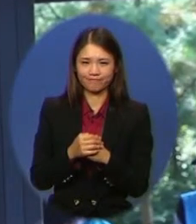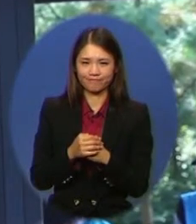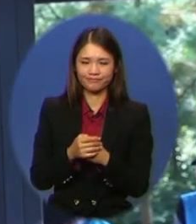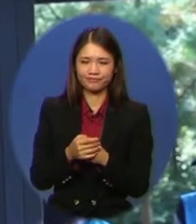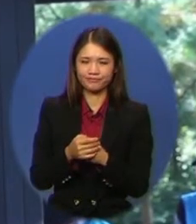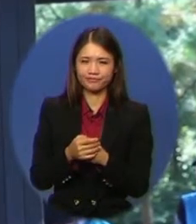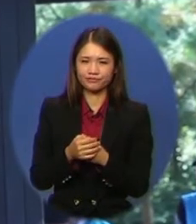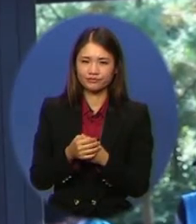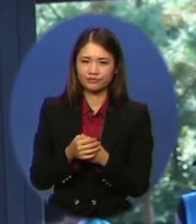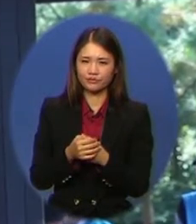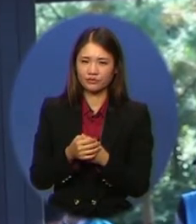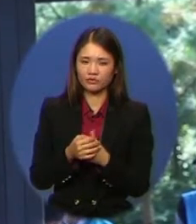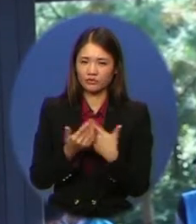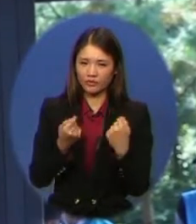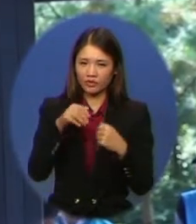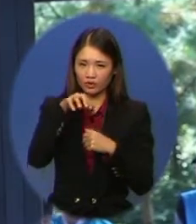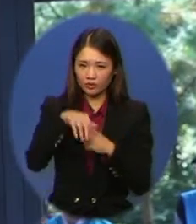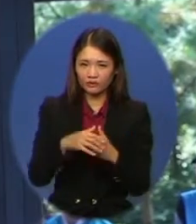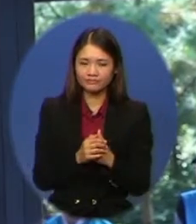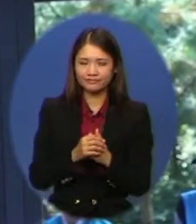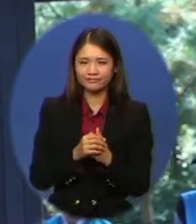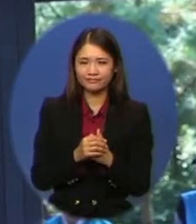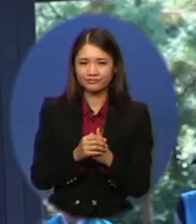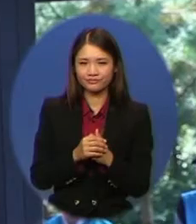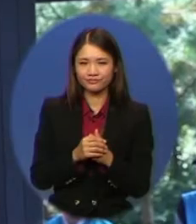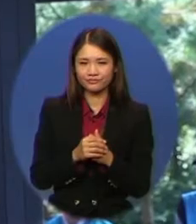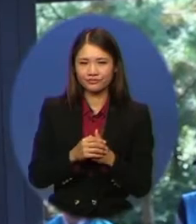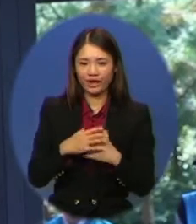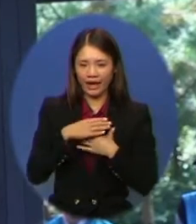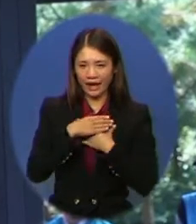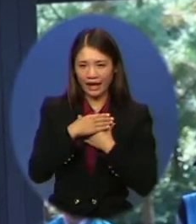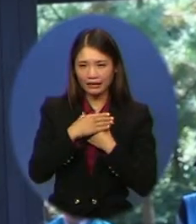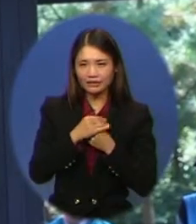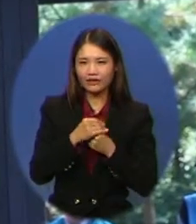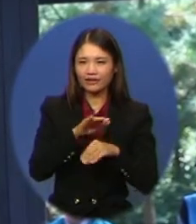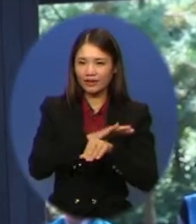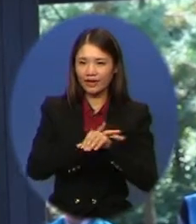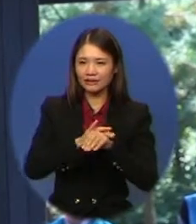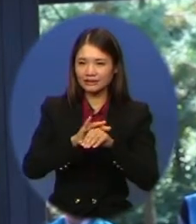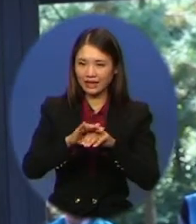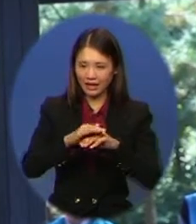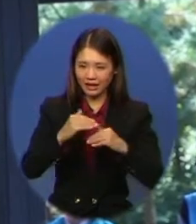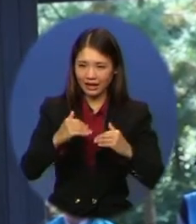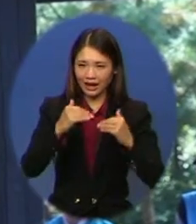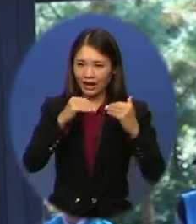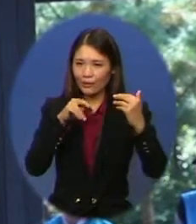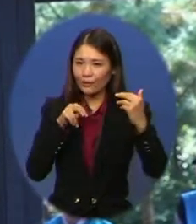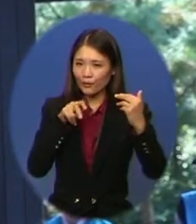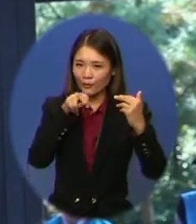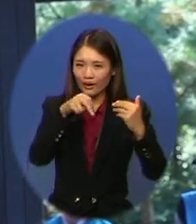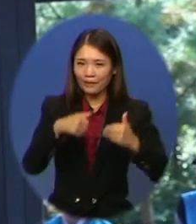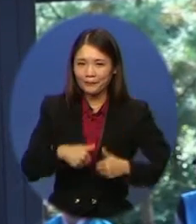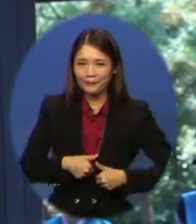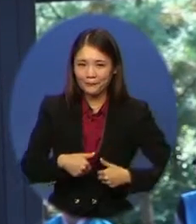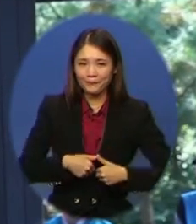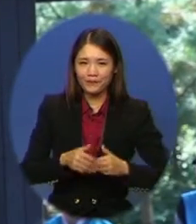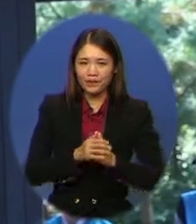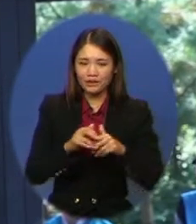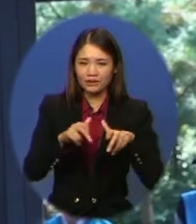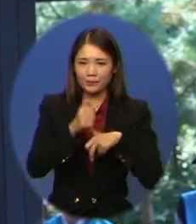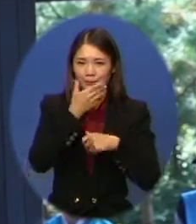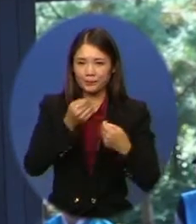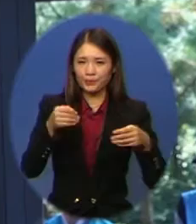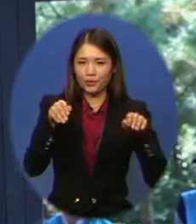여기 이런 데서 비교적 안전하게 이렇게 올라가셔야 되고 또 우리 장애인 복지관이